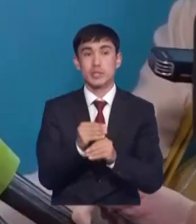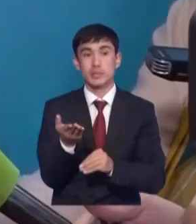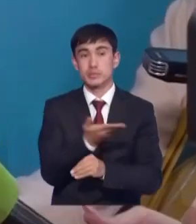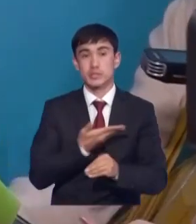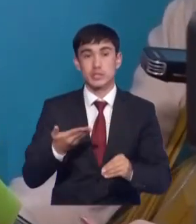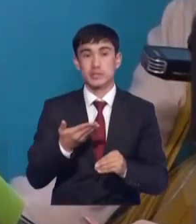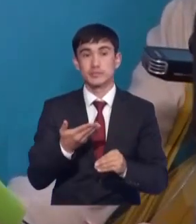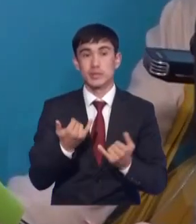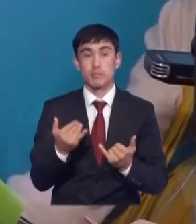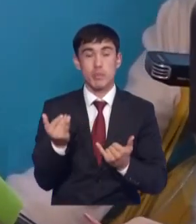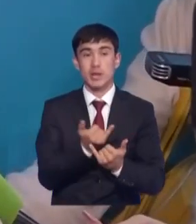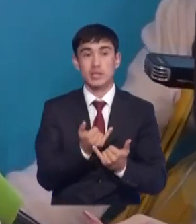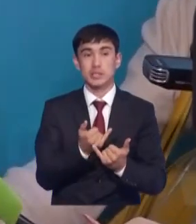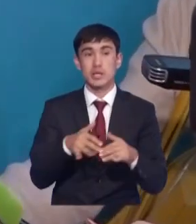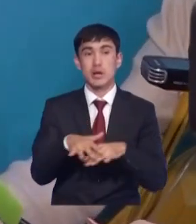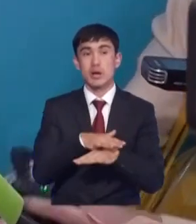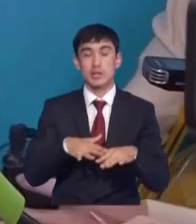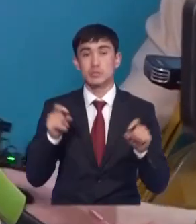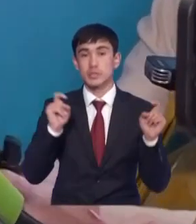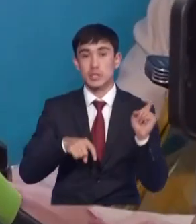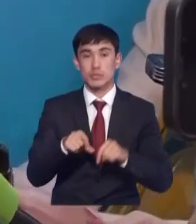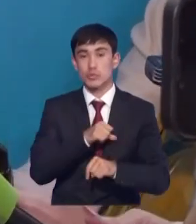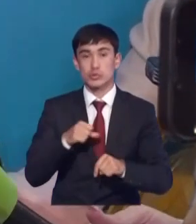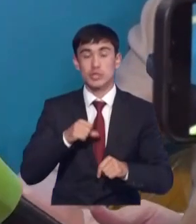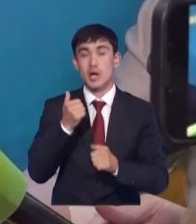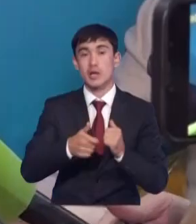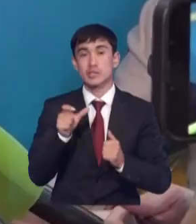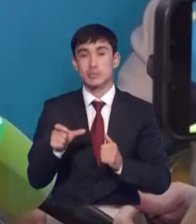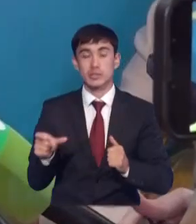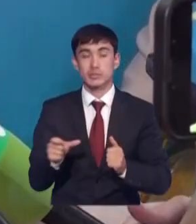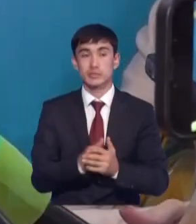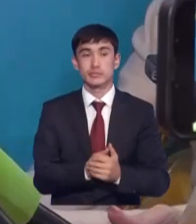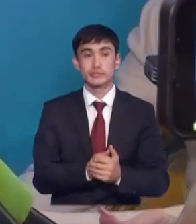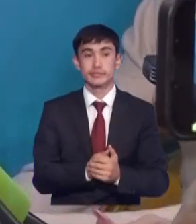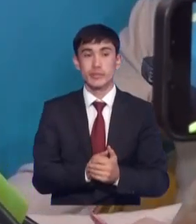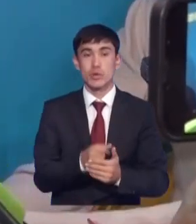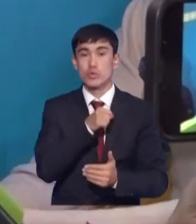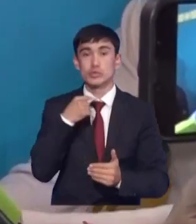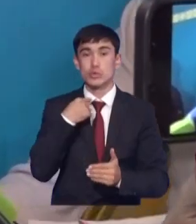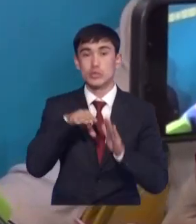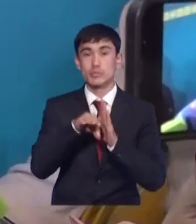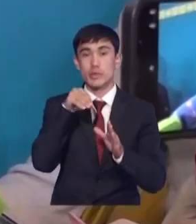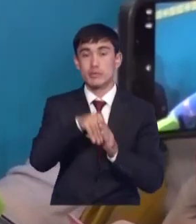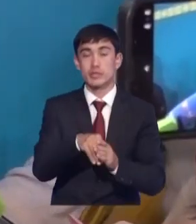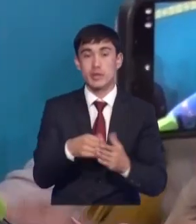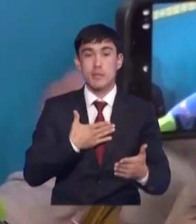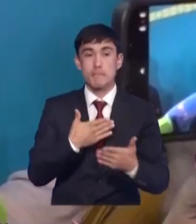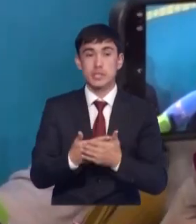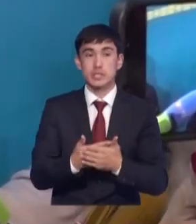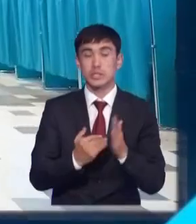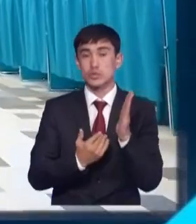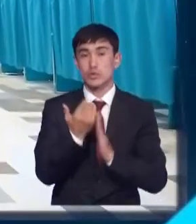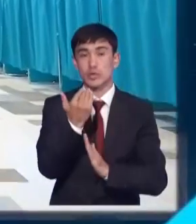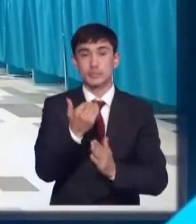де барлық жерде халқымыз келіп, өздерінің әр азаматымыз өз дауыстарын беріп жатыр. Белсенділік өте